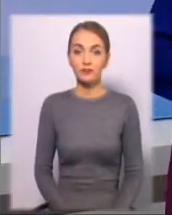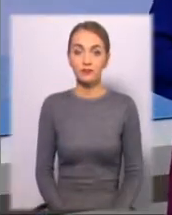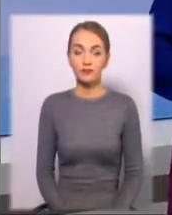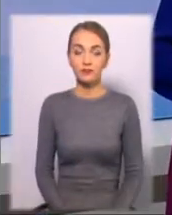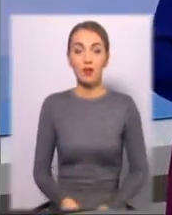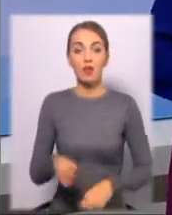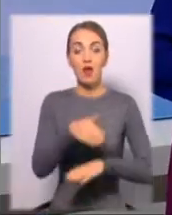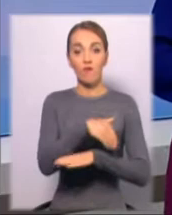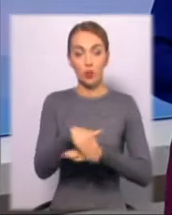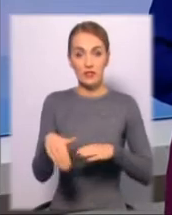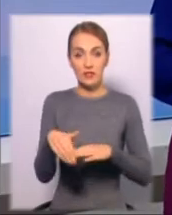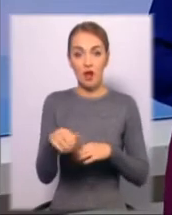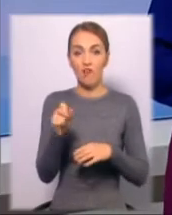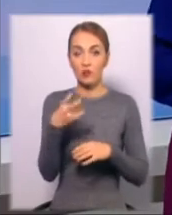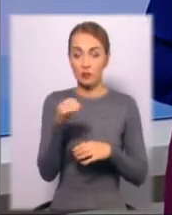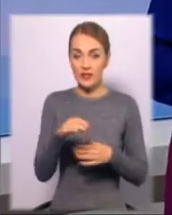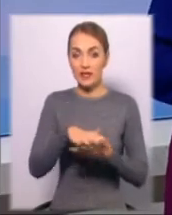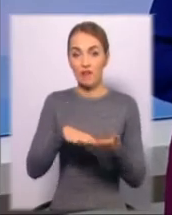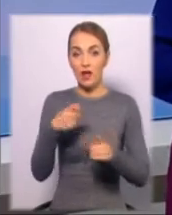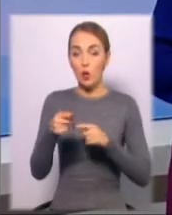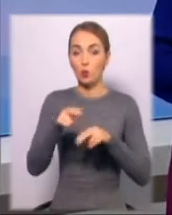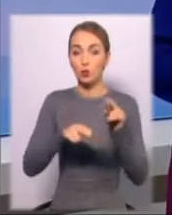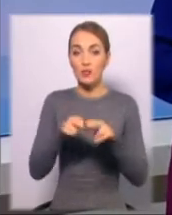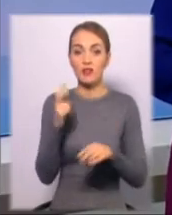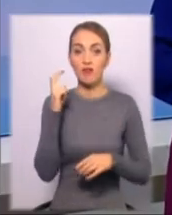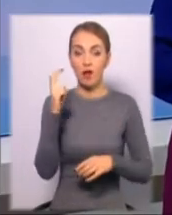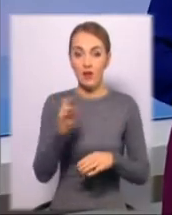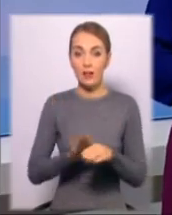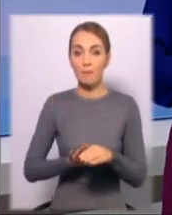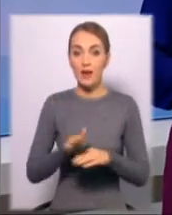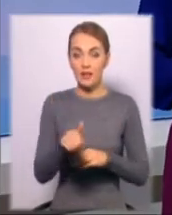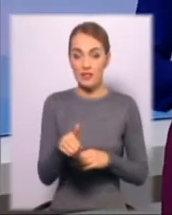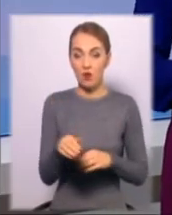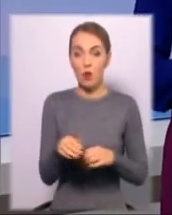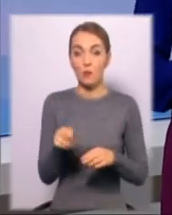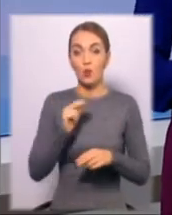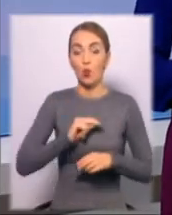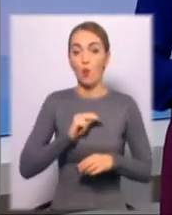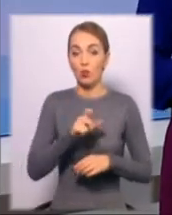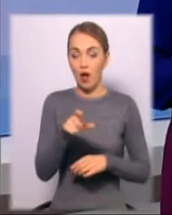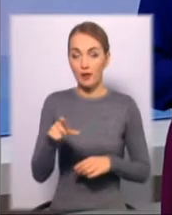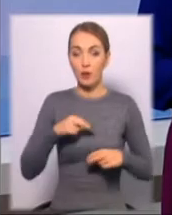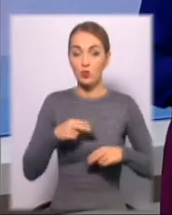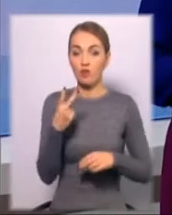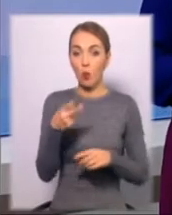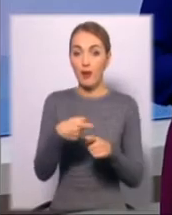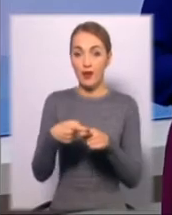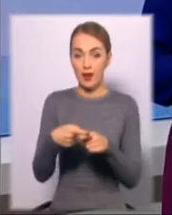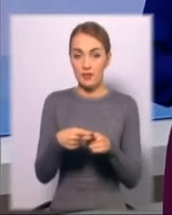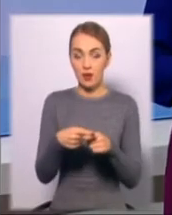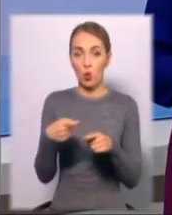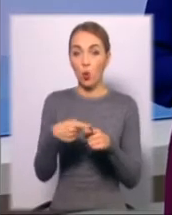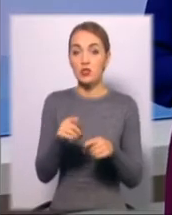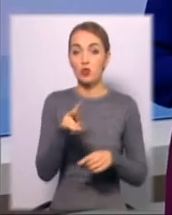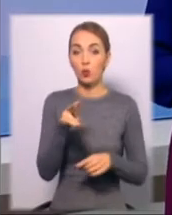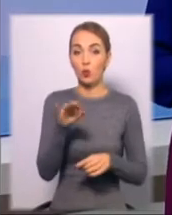На вулиці Автозаводській триває реконструкція трамвайних переїздів. Комунальники працюють на 2 перехрестях – на розі з